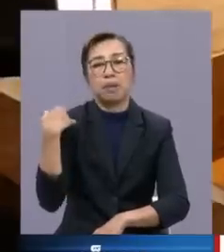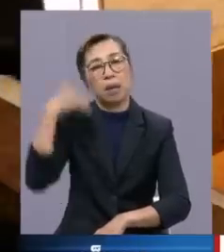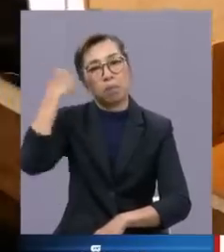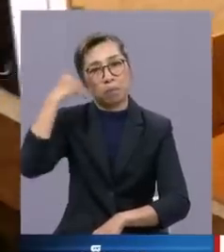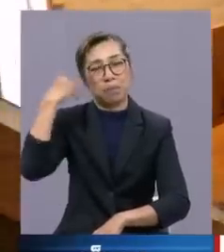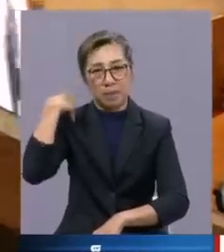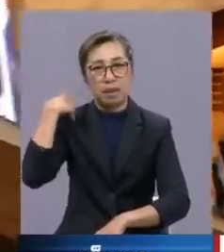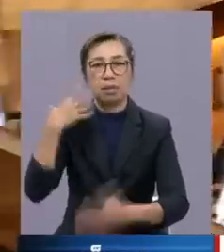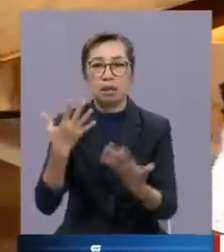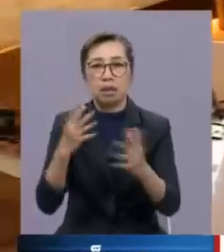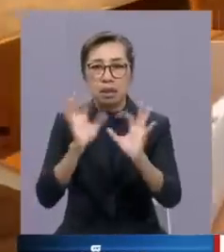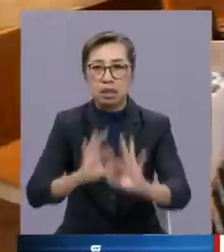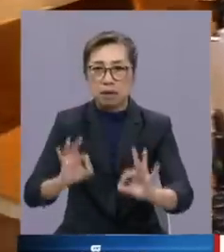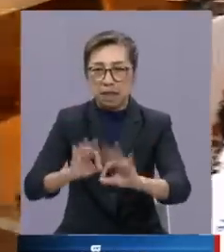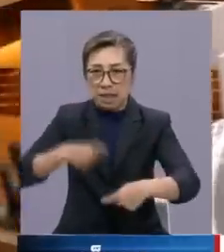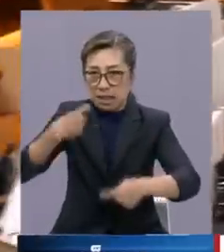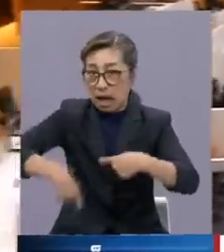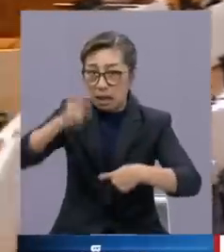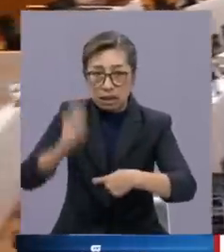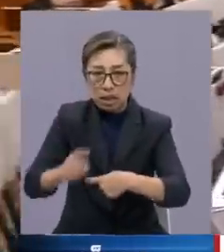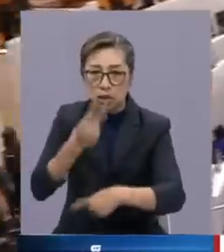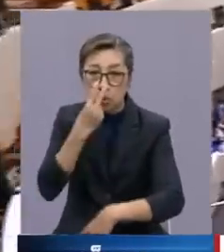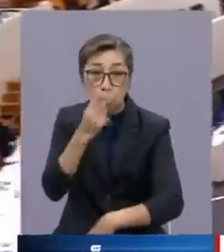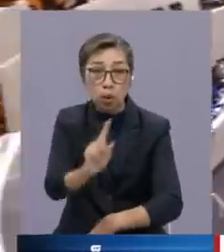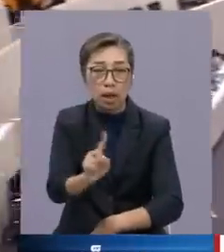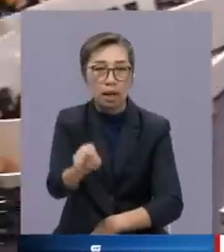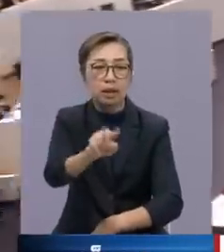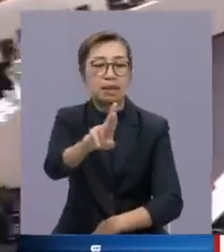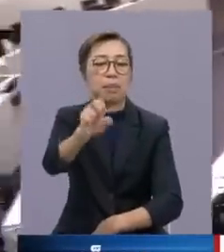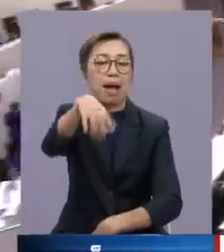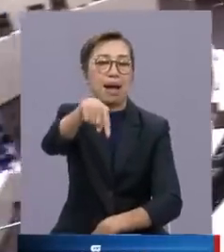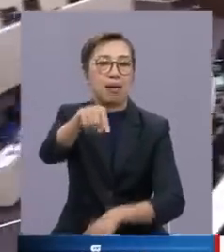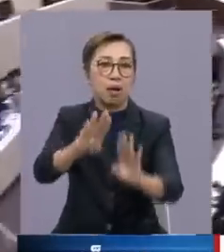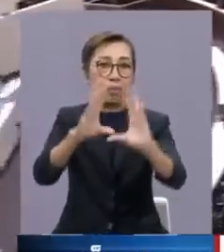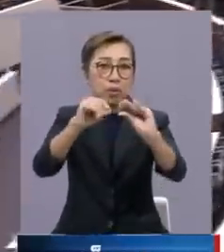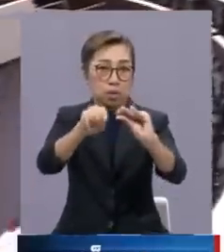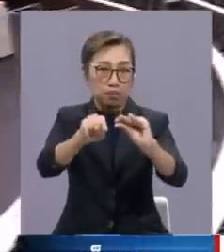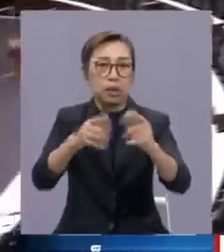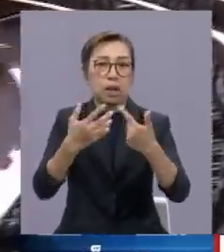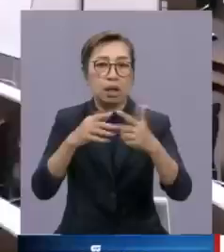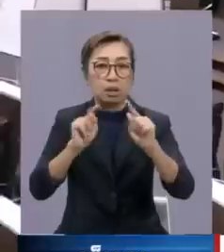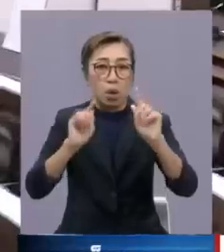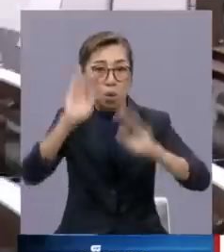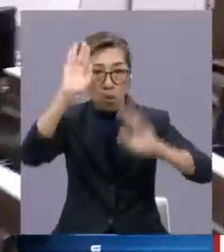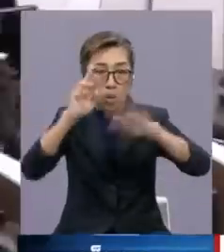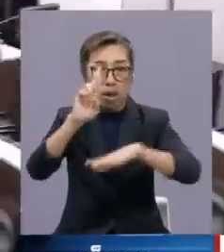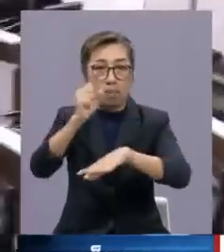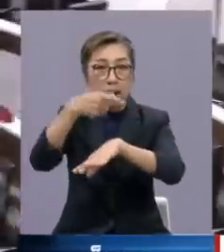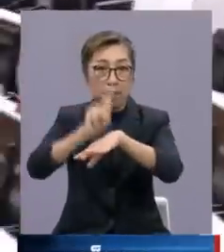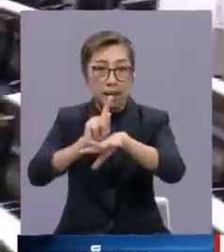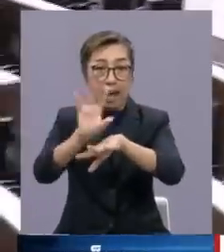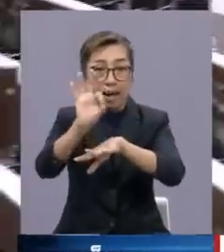เมื่อด่านโหดจริงๆมองกันอยู่ที่ว่าในสภานี่แหละนะครับกับวันที่จะต้องลงมติเลือกประธานส